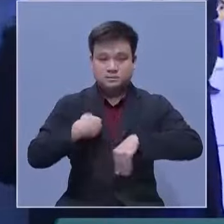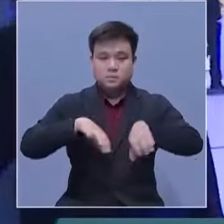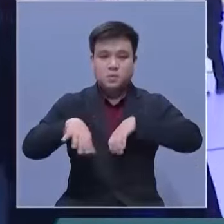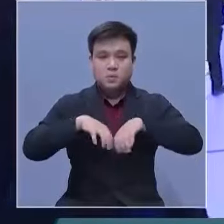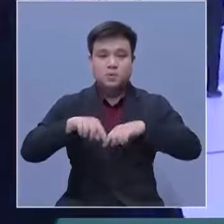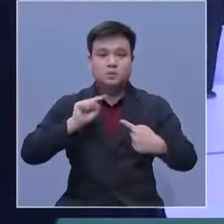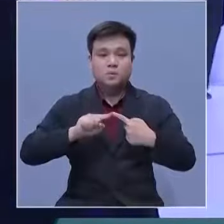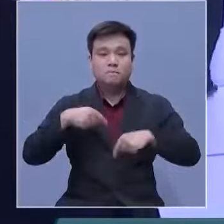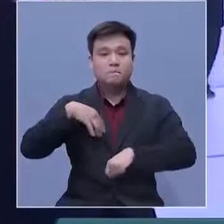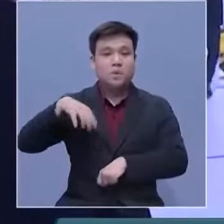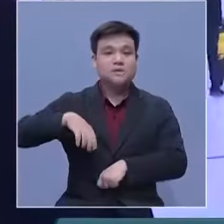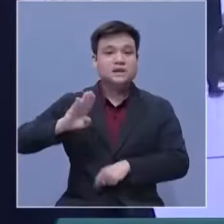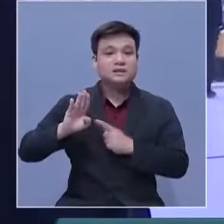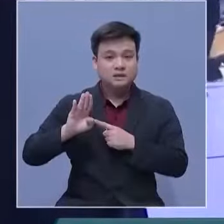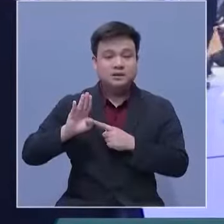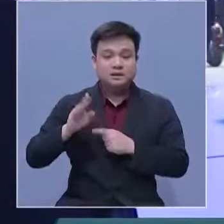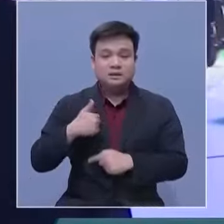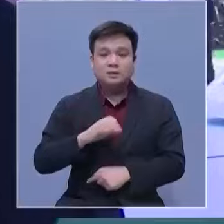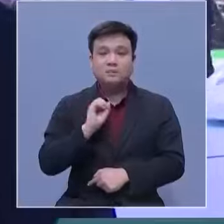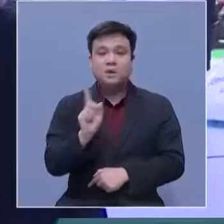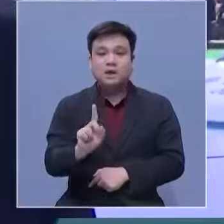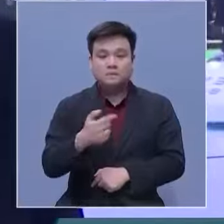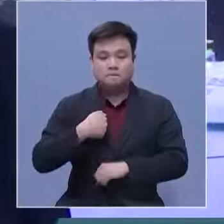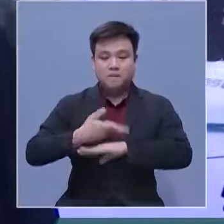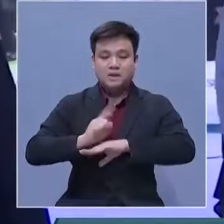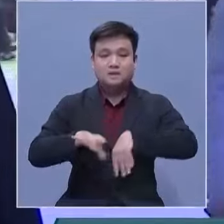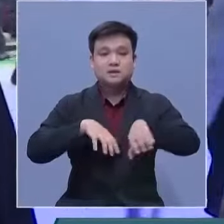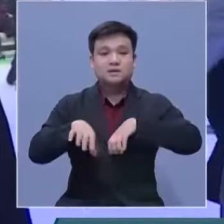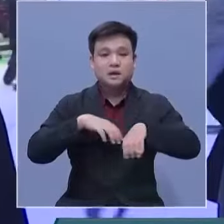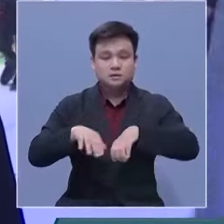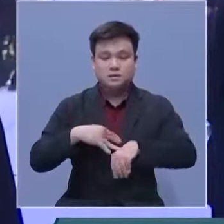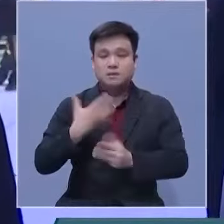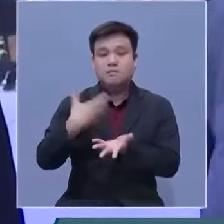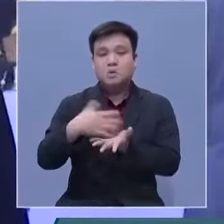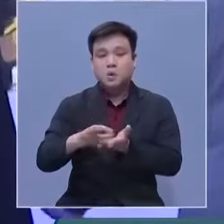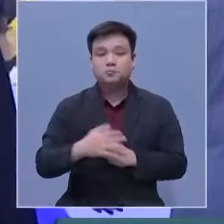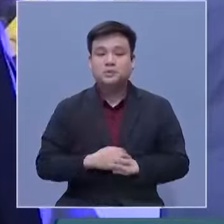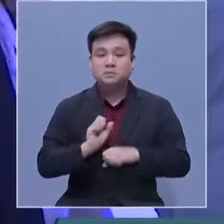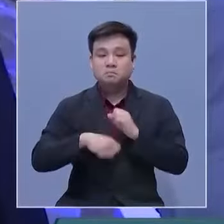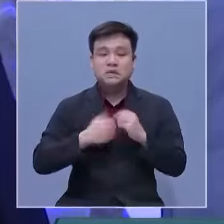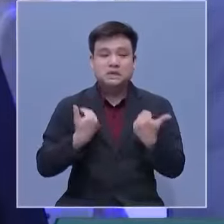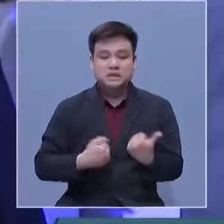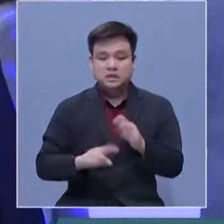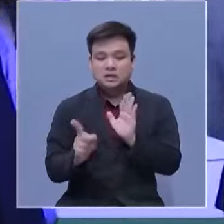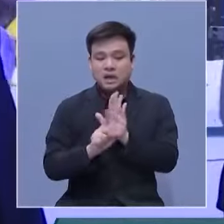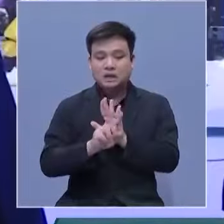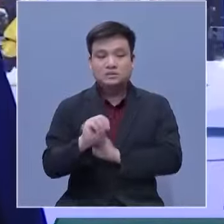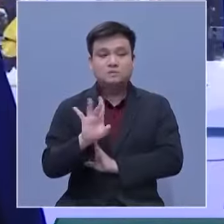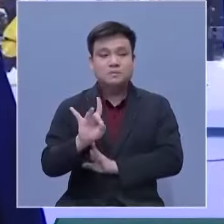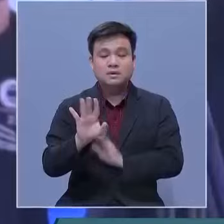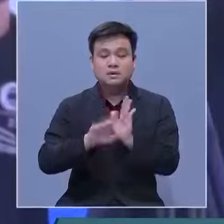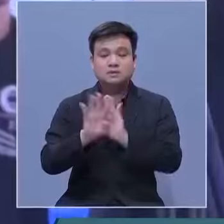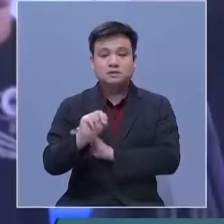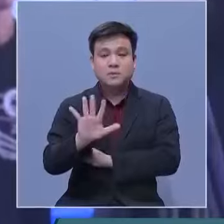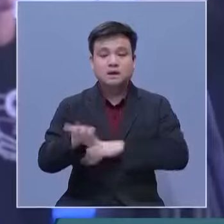ษัทกังปีอินเตอร์เนชั่นแนลจำกัดมหาชนในฐานะประธานจัดงานนะคะเปิดเผยว่างานมอเตอร์โชว์ครั้งที่45นี้ตั้งเป้าว่าจะ